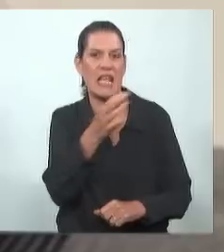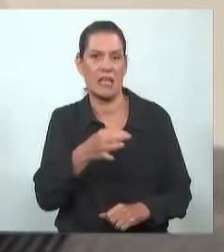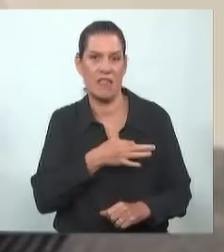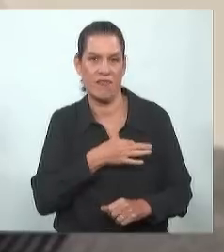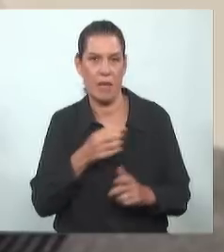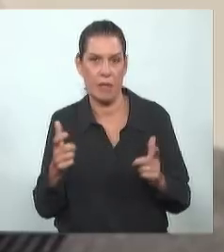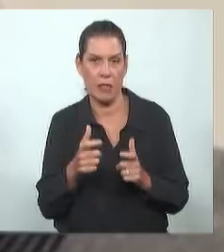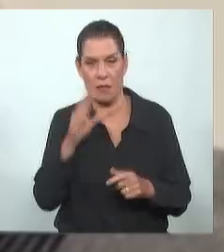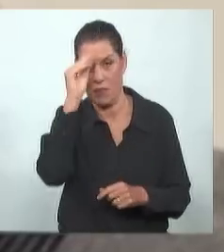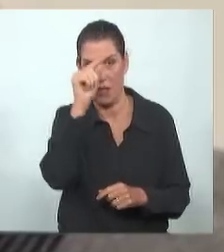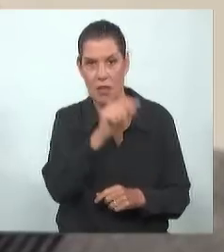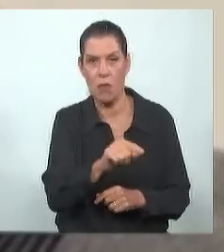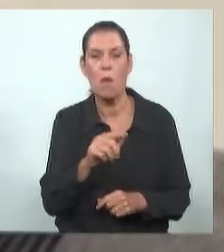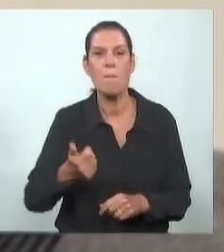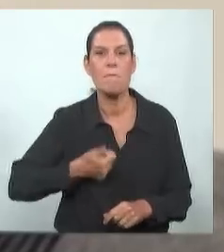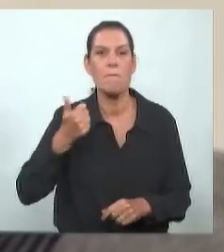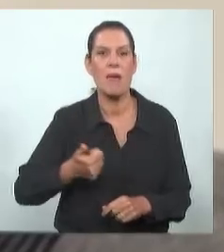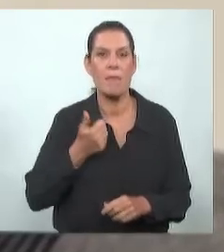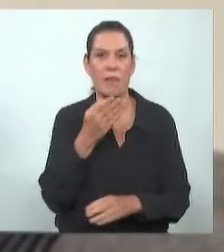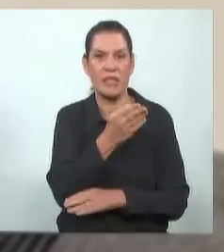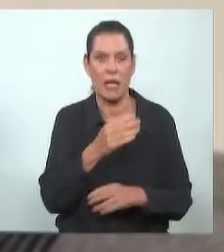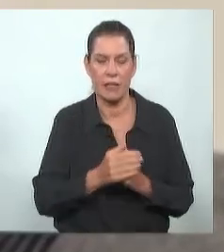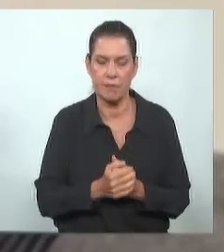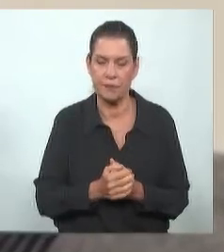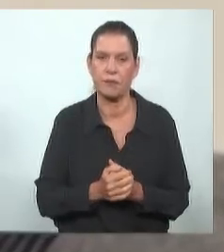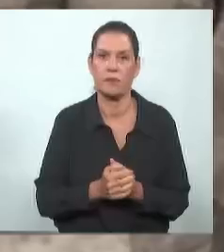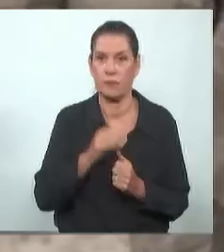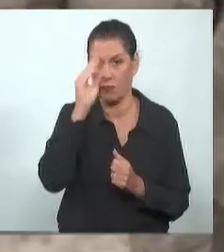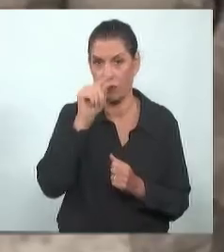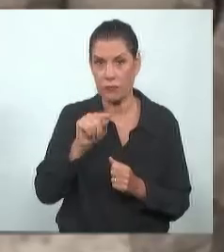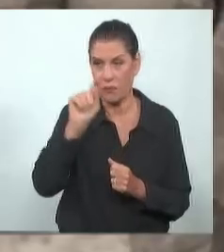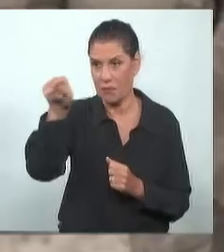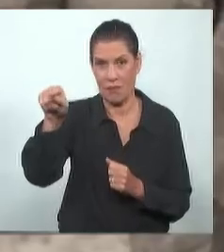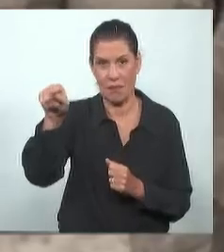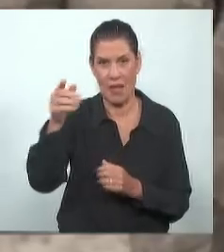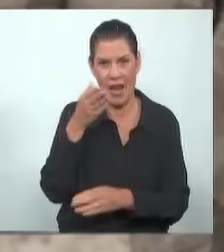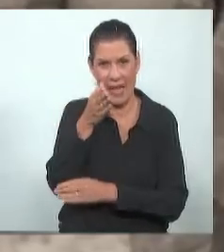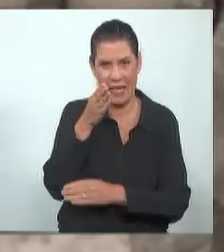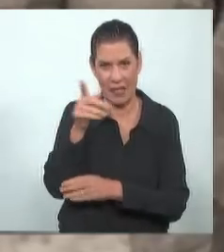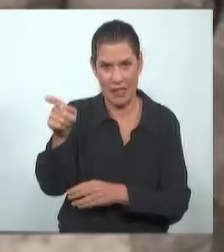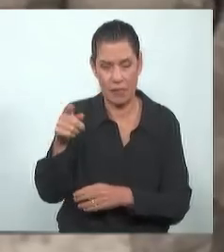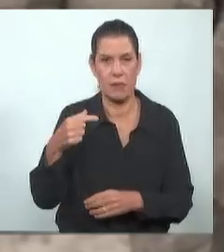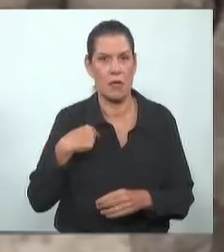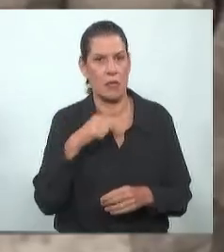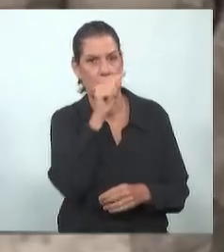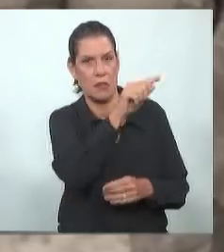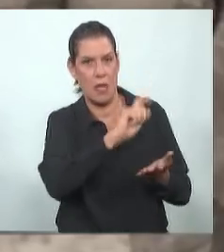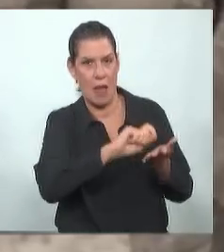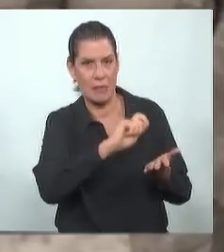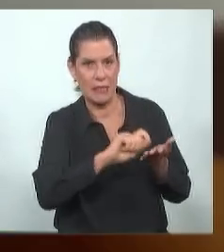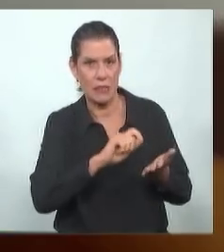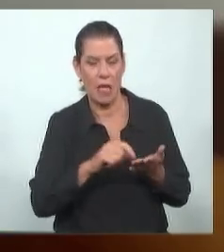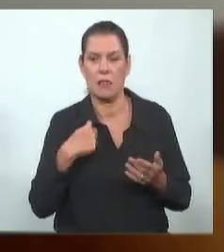כממם טנקים. ואז הוא הלך לסחחות של הטנקים ואני עליתי לשלישות. כל טנק שיוצא רשמתי את מספר הצדיק